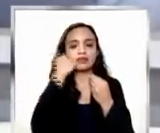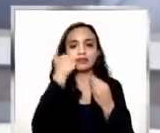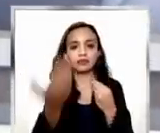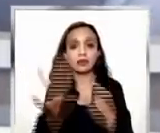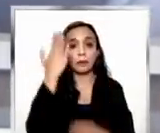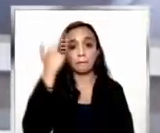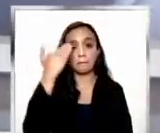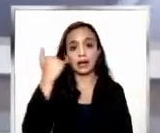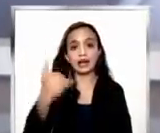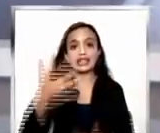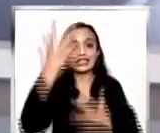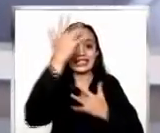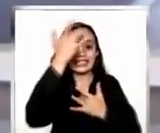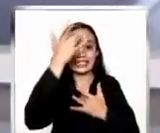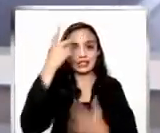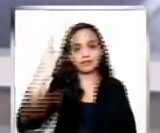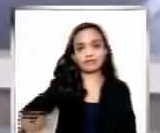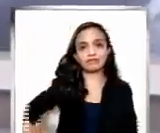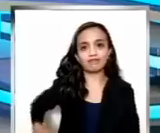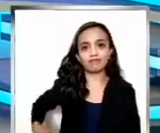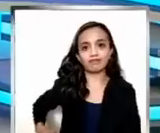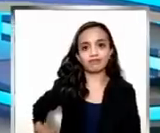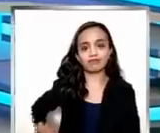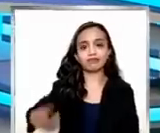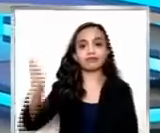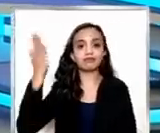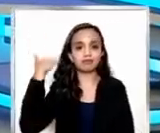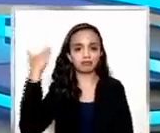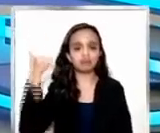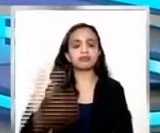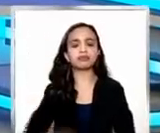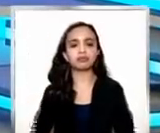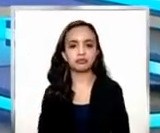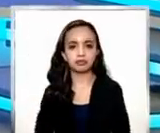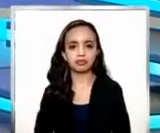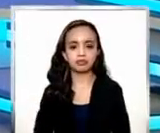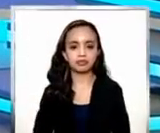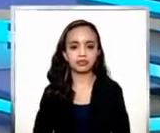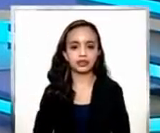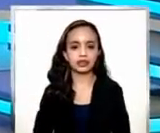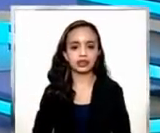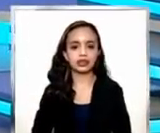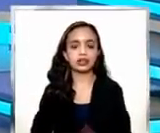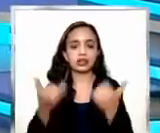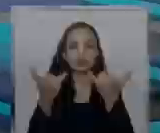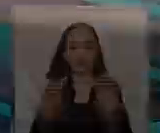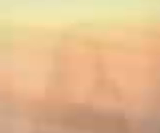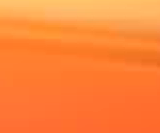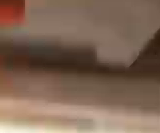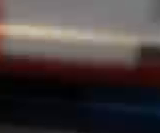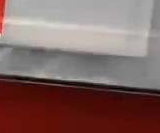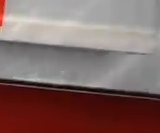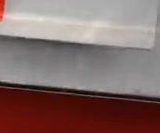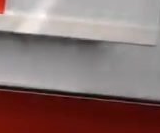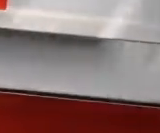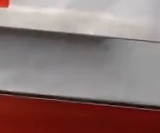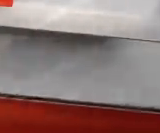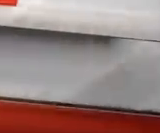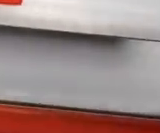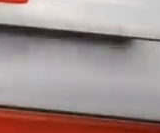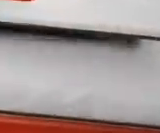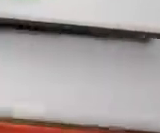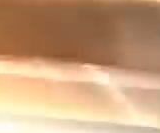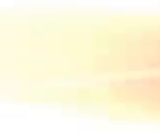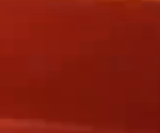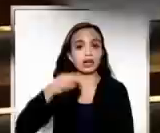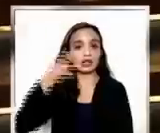diabetes ang naging sakit ng dating Pangulo. Makibalita po tayo ngayon live mula sa Heritage Park. Diyan po sa Milunso